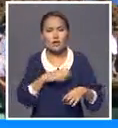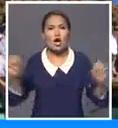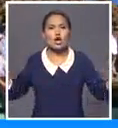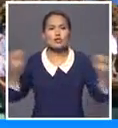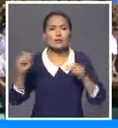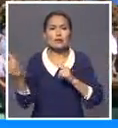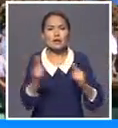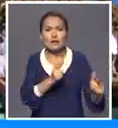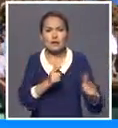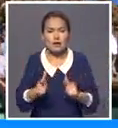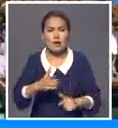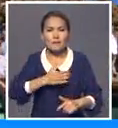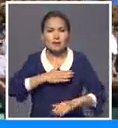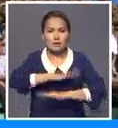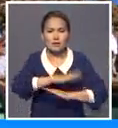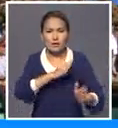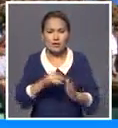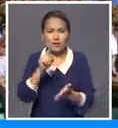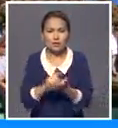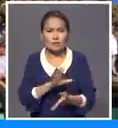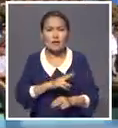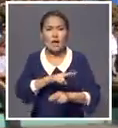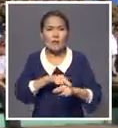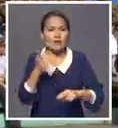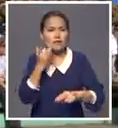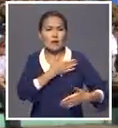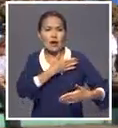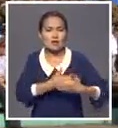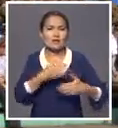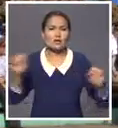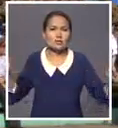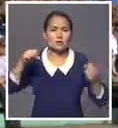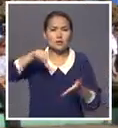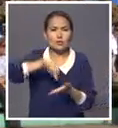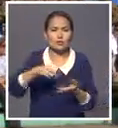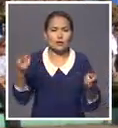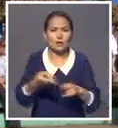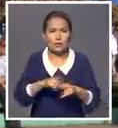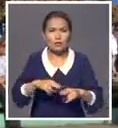спорттық даярлығы нашар қызметкер тәртіп сақшысы бола алмайды. Сондықтан Динамо ұйымы біздің мамандардың ұясы деп айтуға болады.